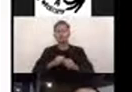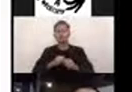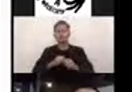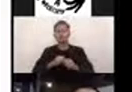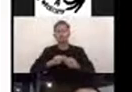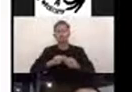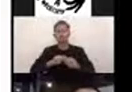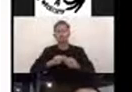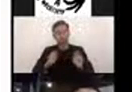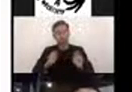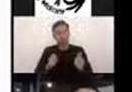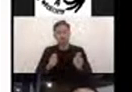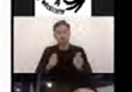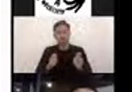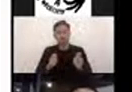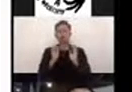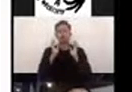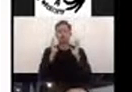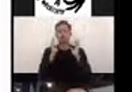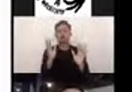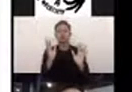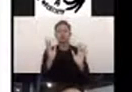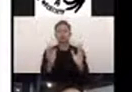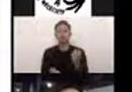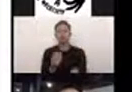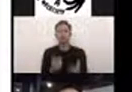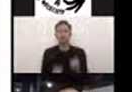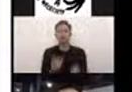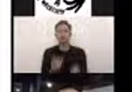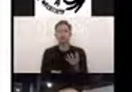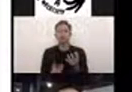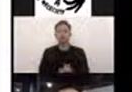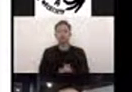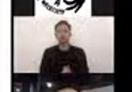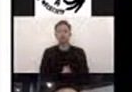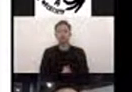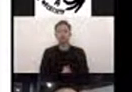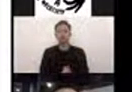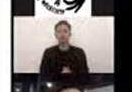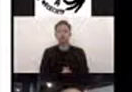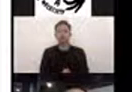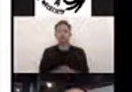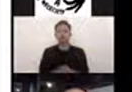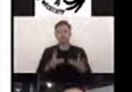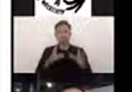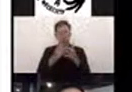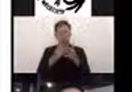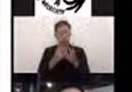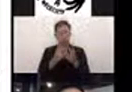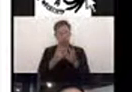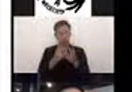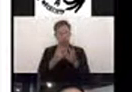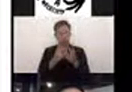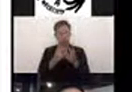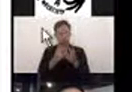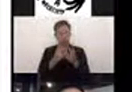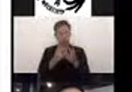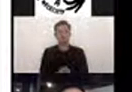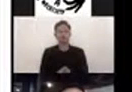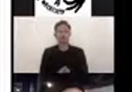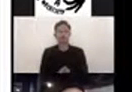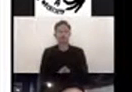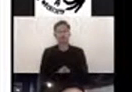hutan secara bertahap itu bisa Di bisa dientaskan bisa bisa